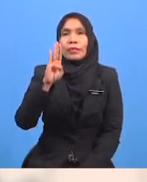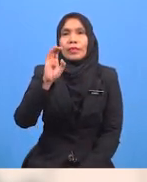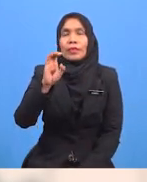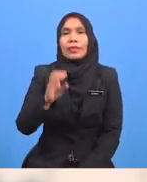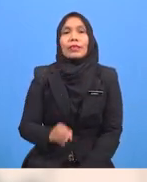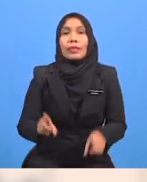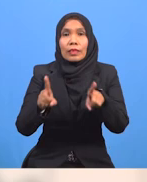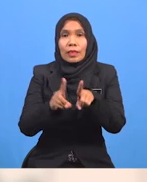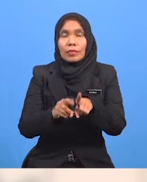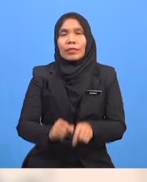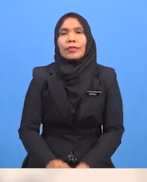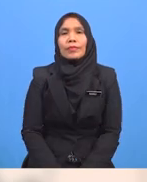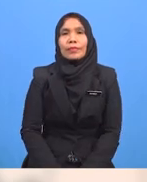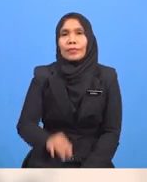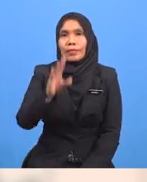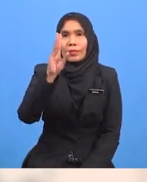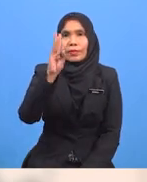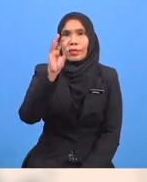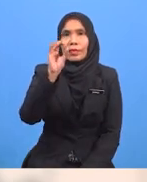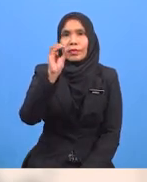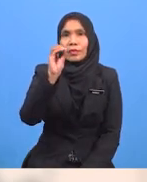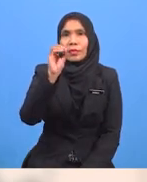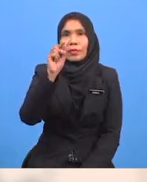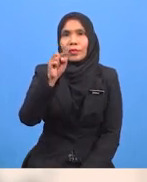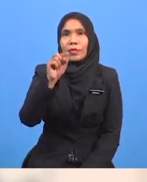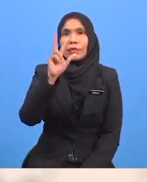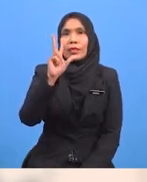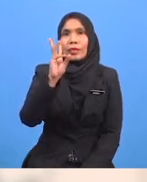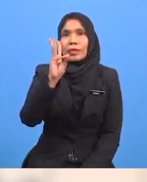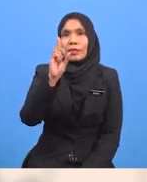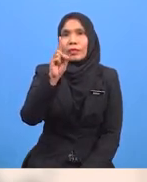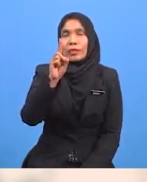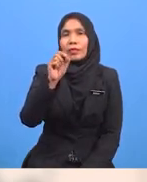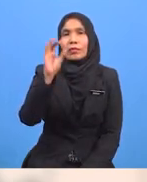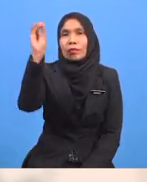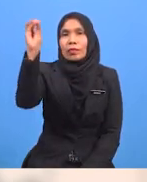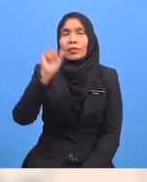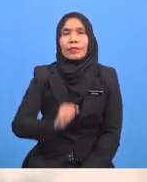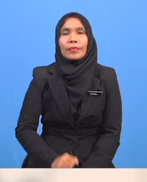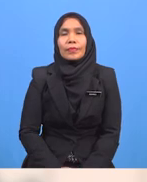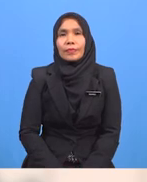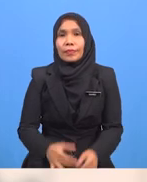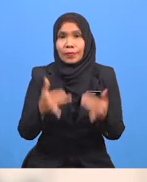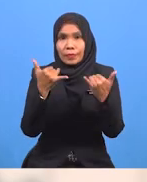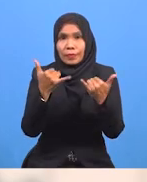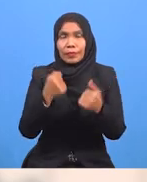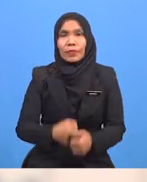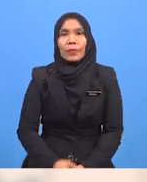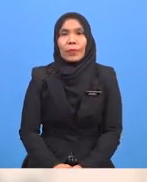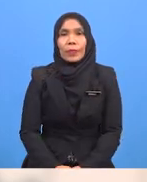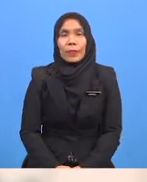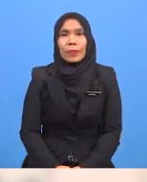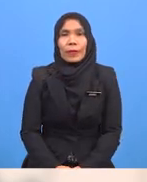adalah sama yaitu enam perpuluhan 61 darjah sekarang